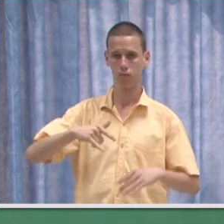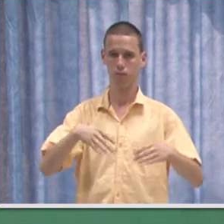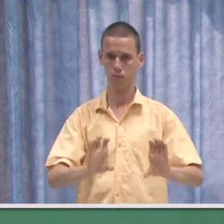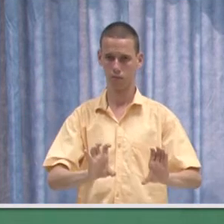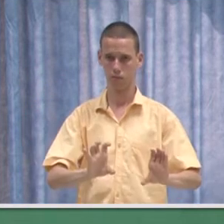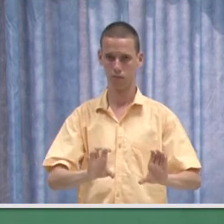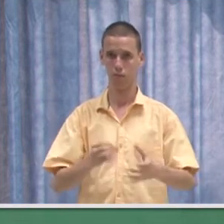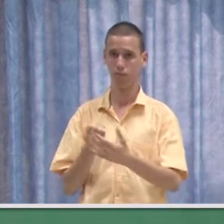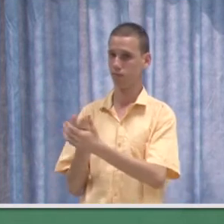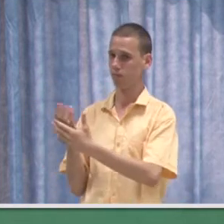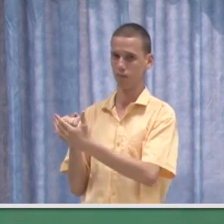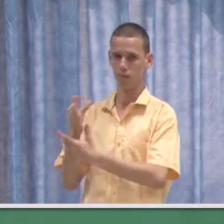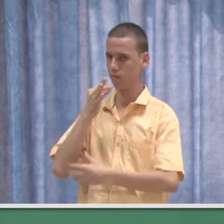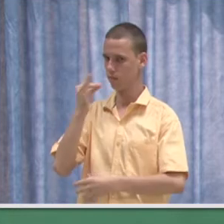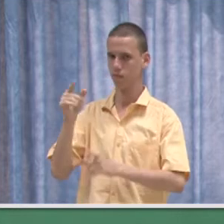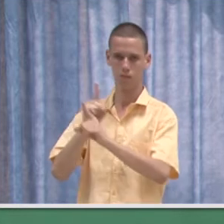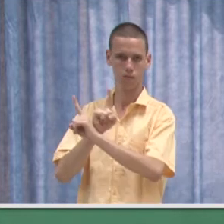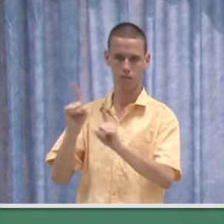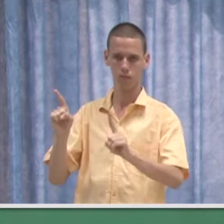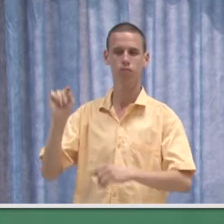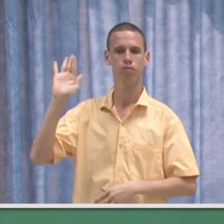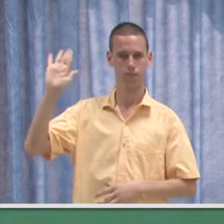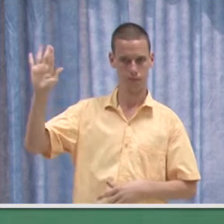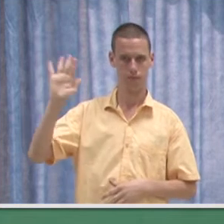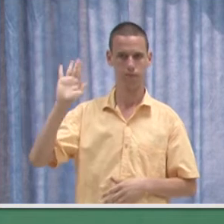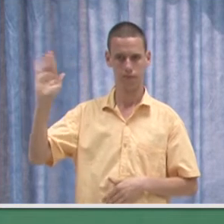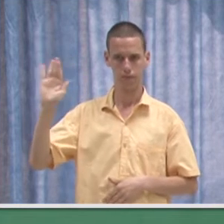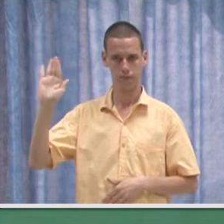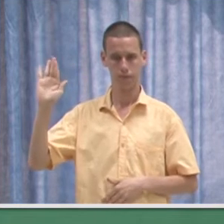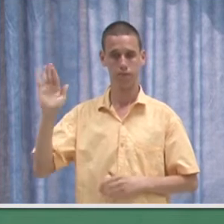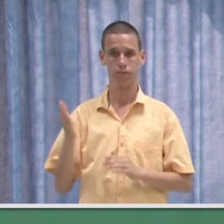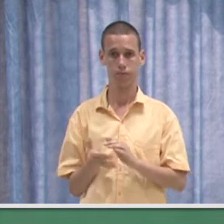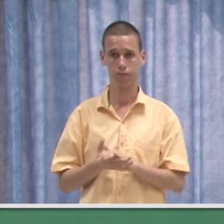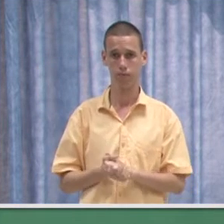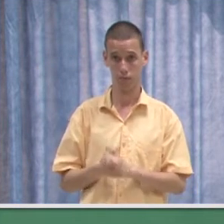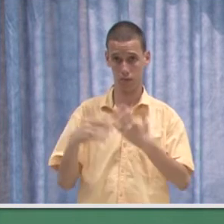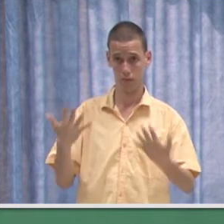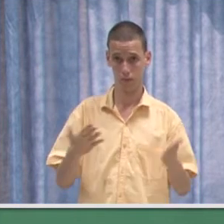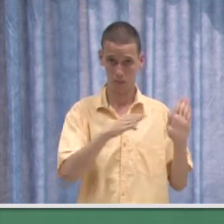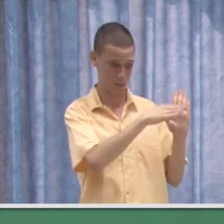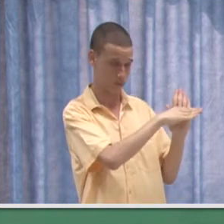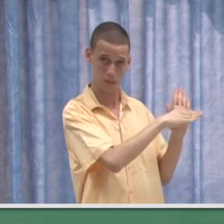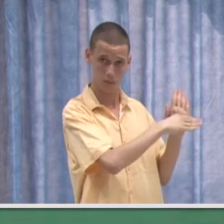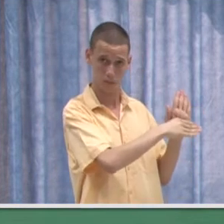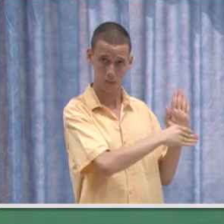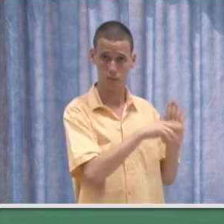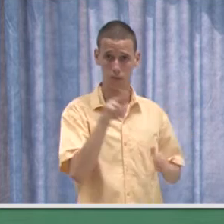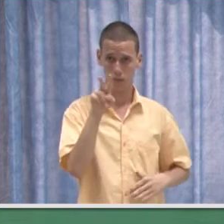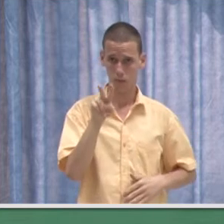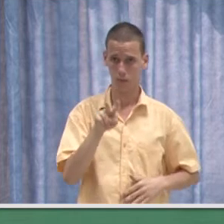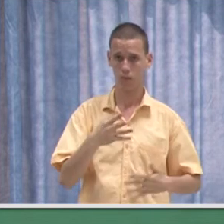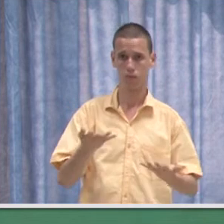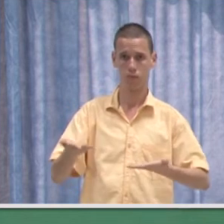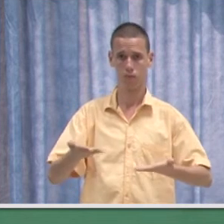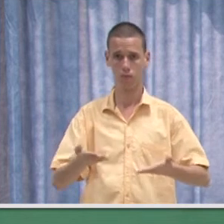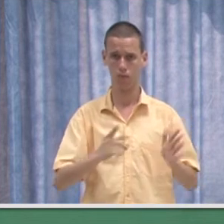capables de déplacer. Sur ce travail que nous avons fait, le travail que nous avons fait, là, qui nous pour capable de faire l'annonce avant la fin de la semaine, par exemple,